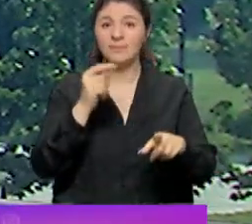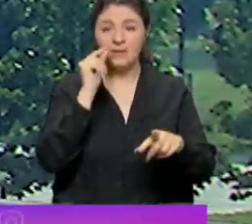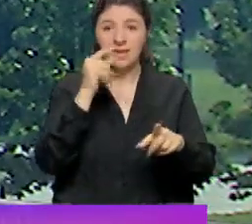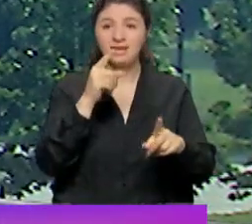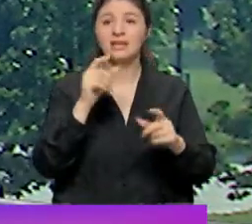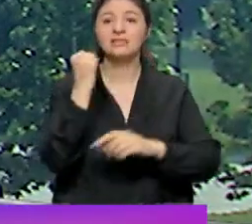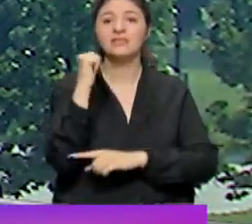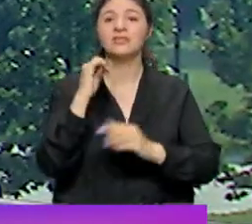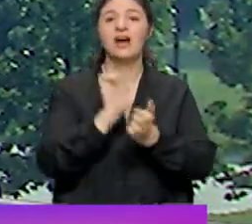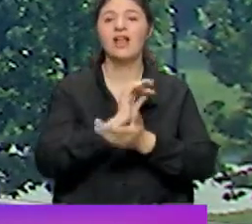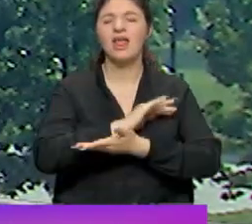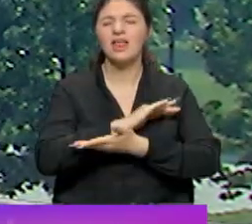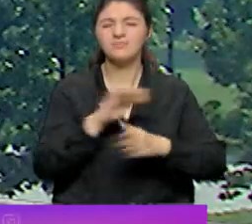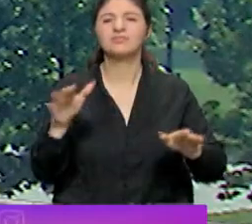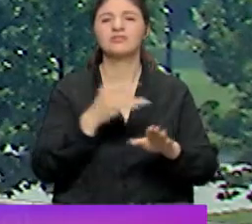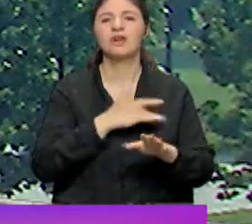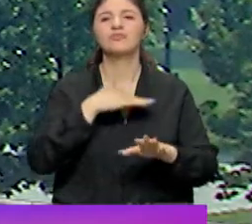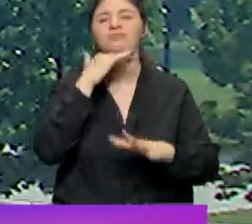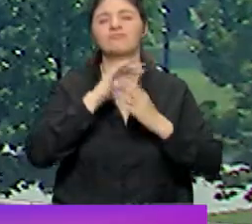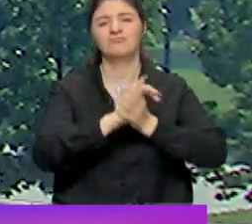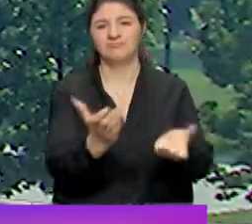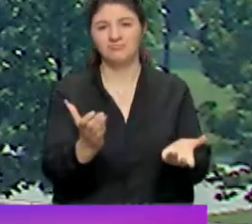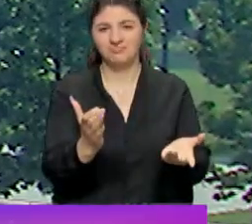ailesinde canı gönülden tebrik edeceğiz